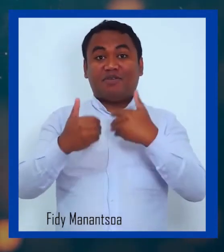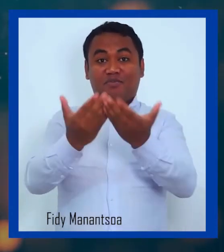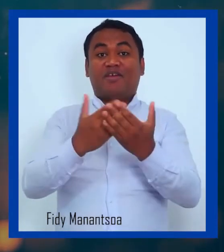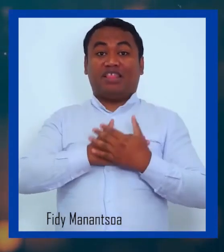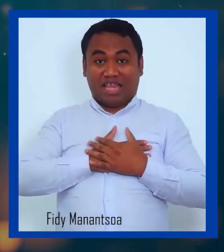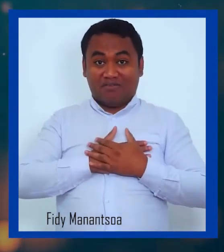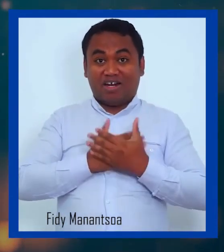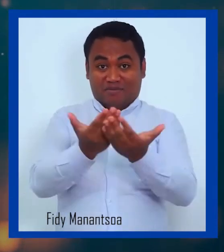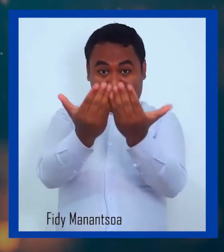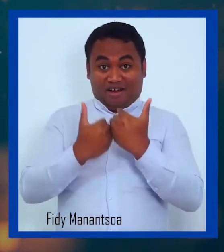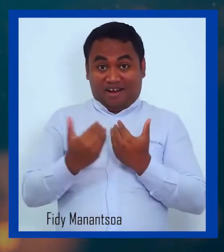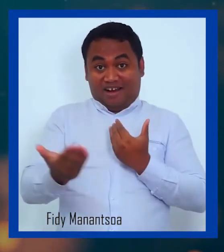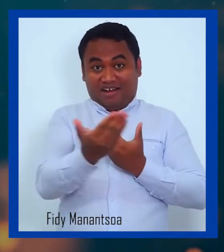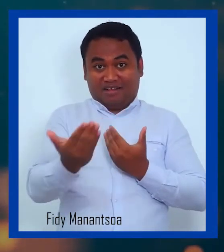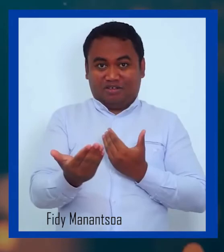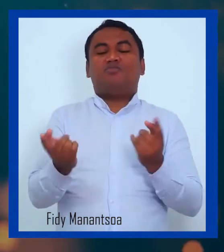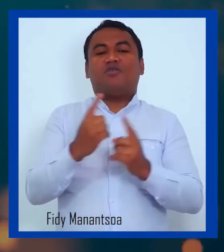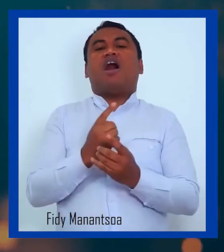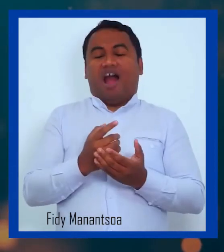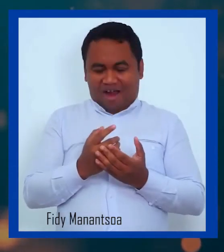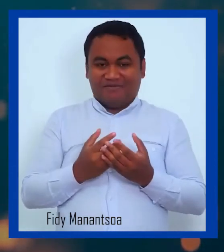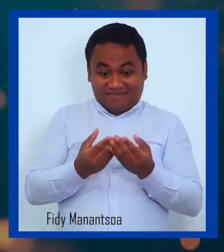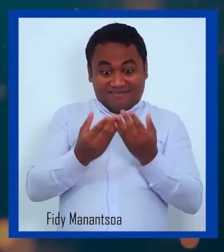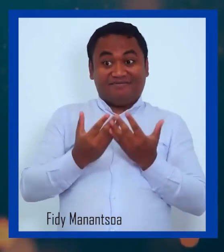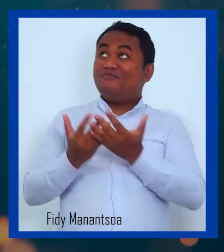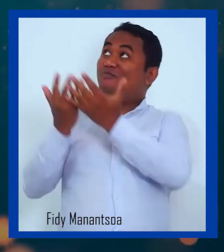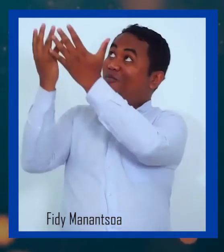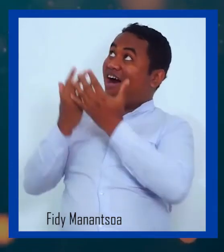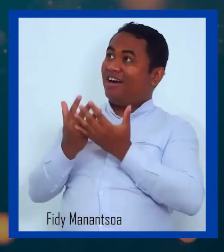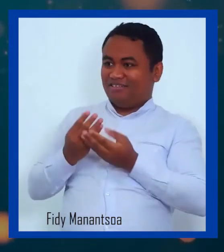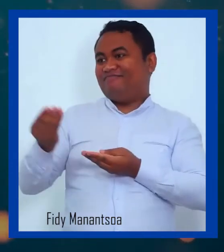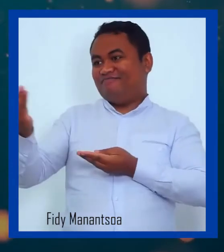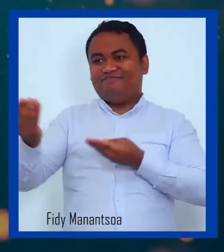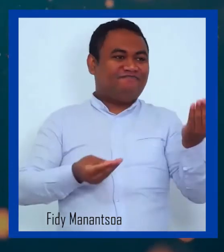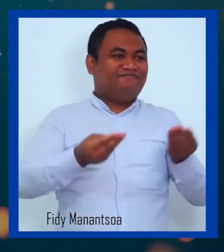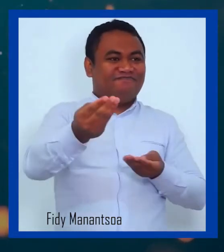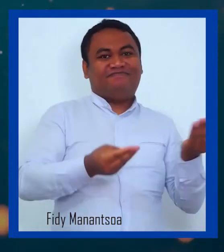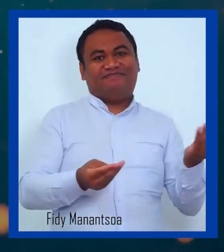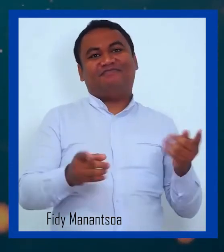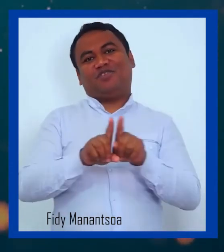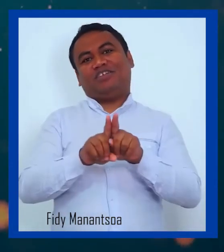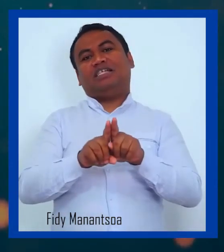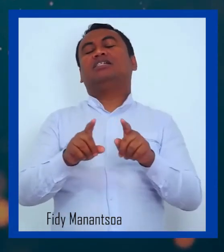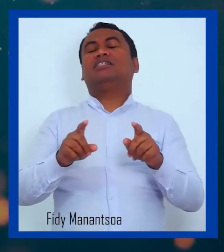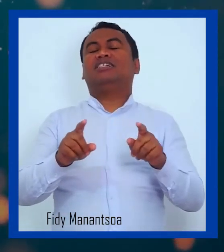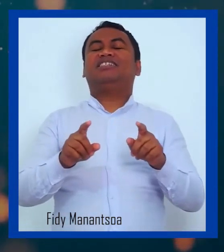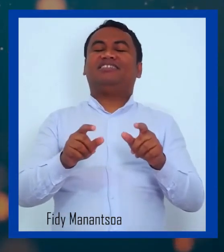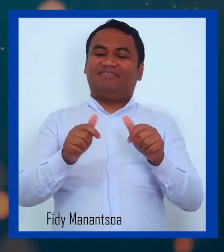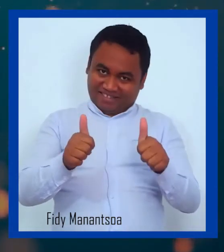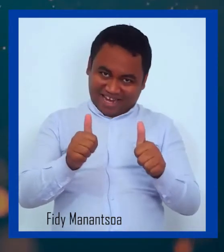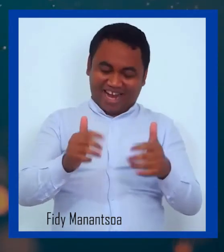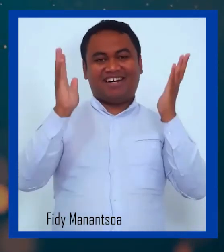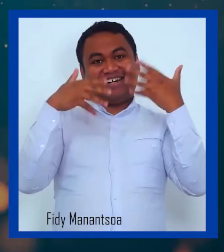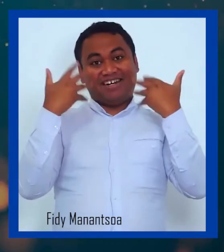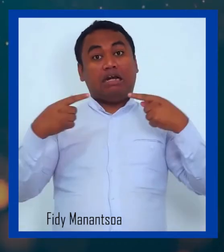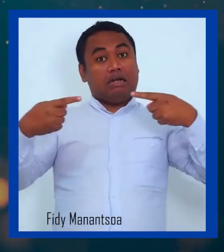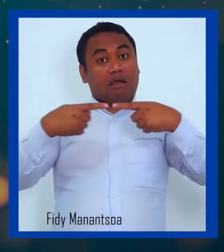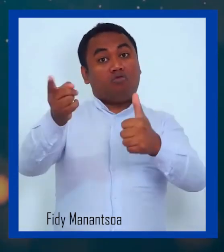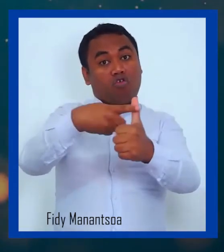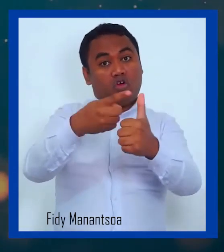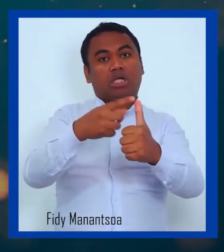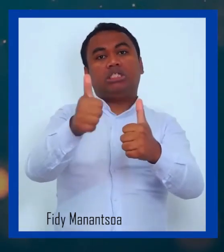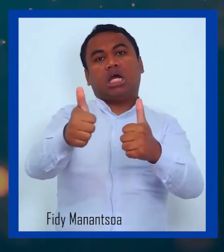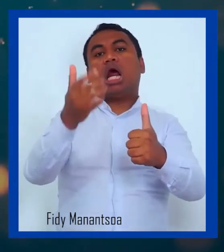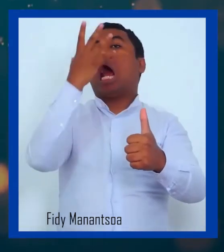fa ny zavatra tsy anana anao tsy azonao zaraina mihitsy. Ny ahafahanao manana azy ary dia tadidio mila mahalala ianao